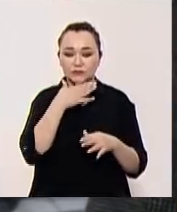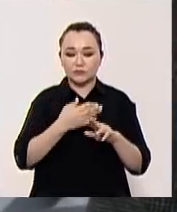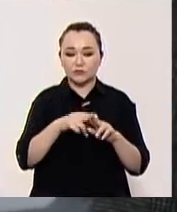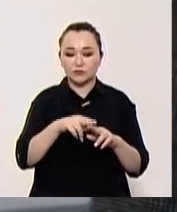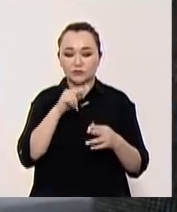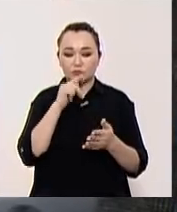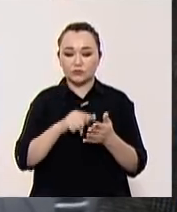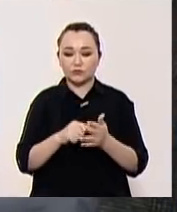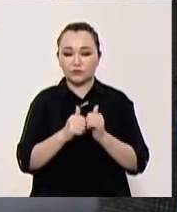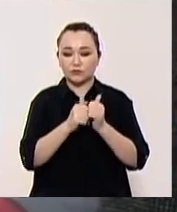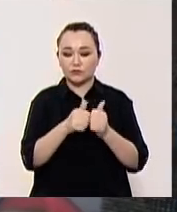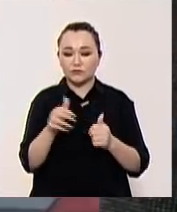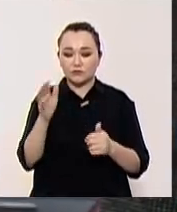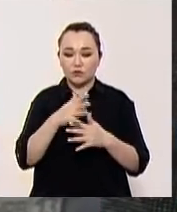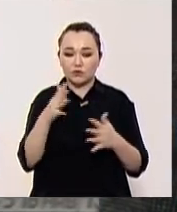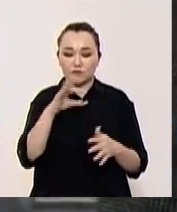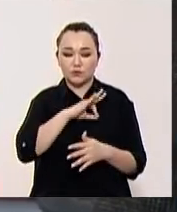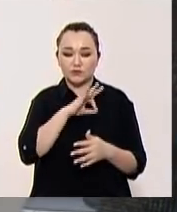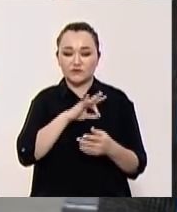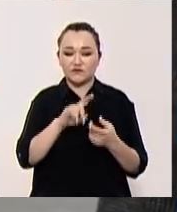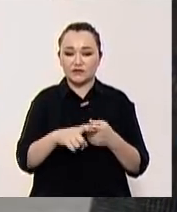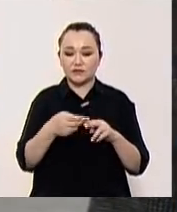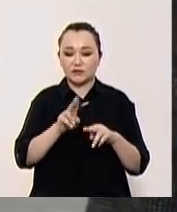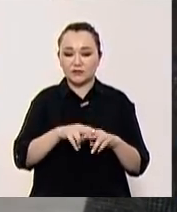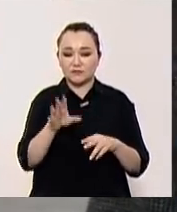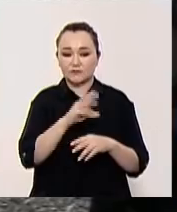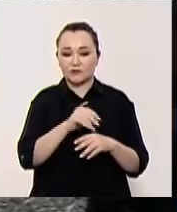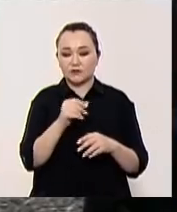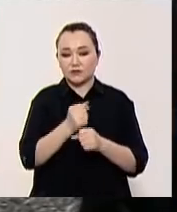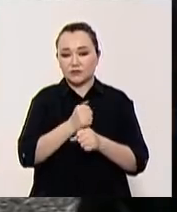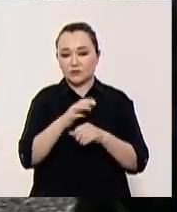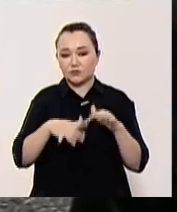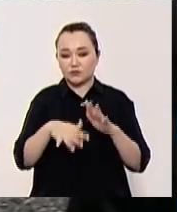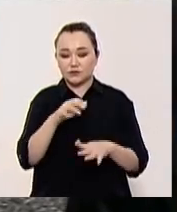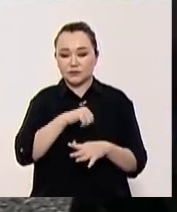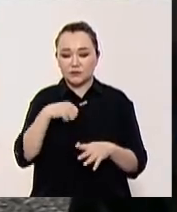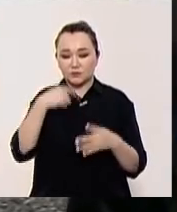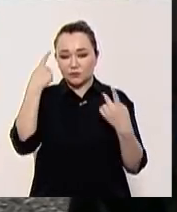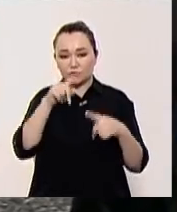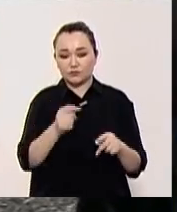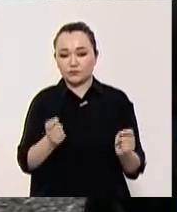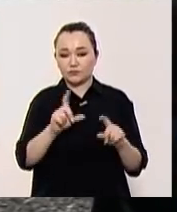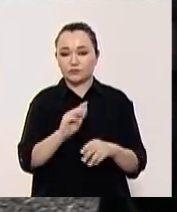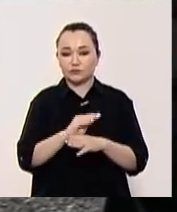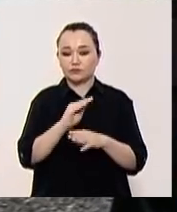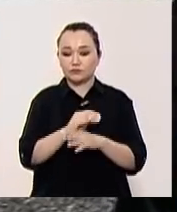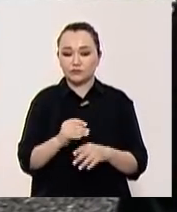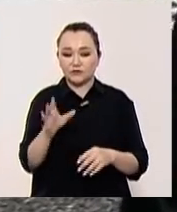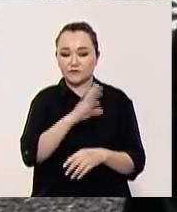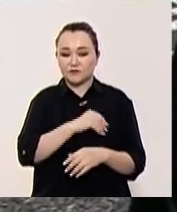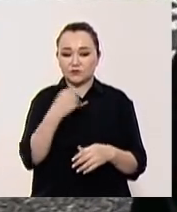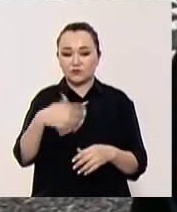кейін тауықты да халық көп тұтынып жатыр, соған байланысты қолдан жасалған дүние сияқты. Негізі барлық заттар қымбаттап жатыр деп естіп